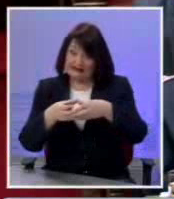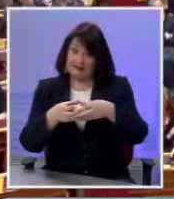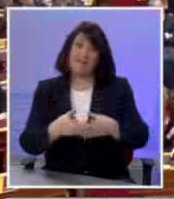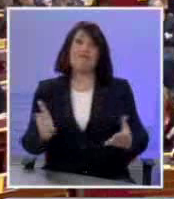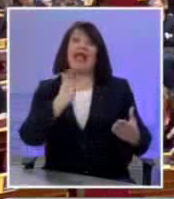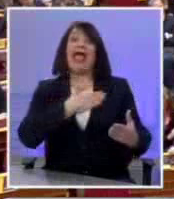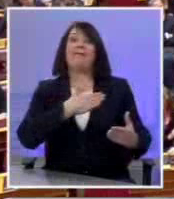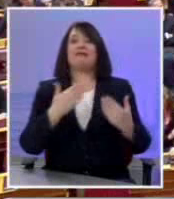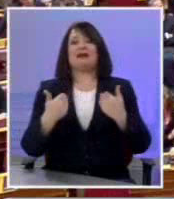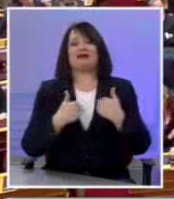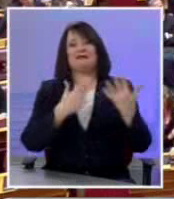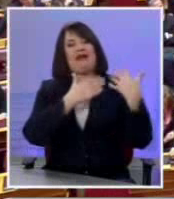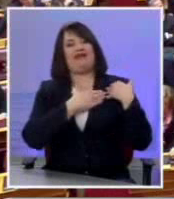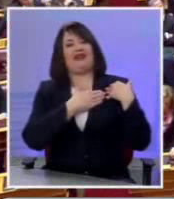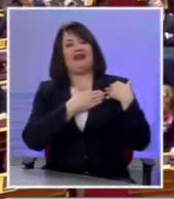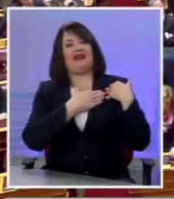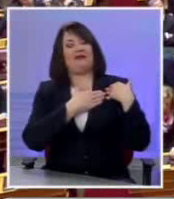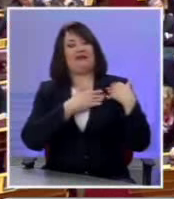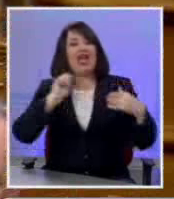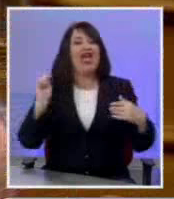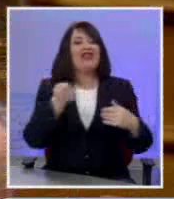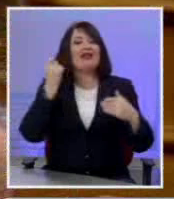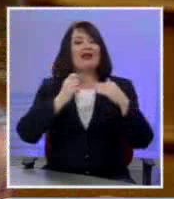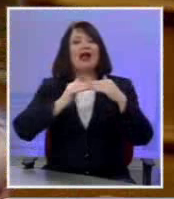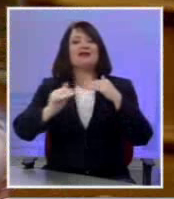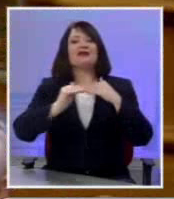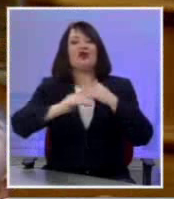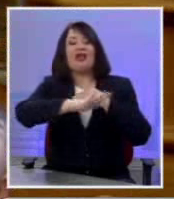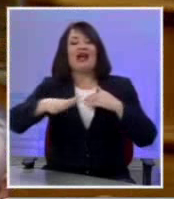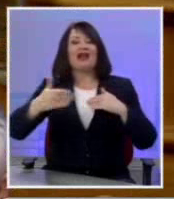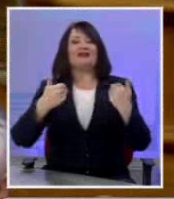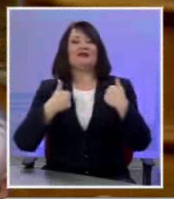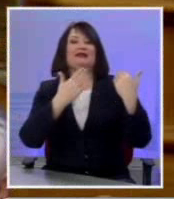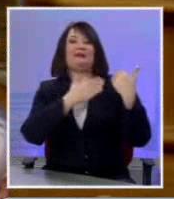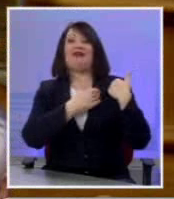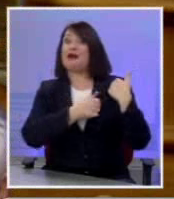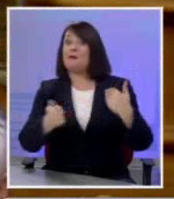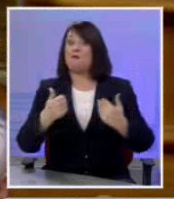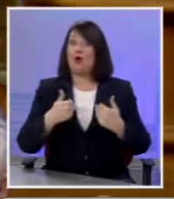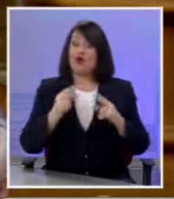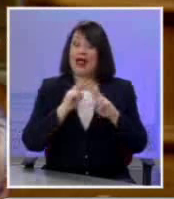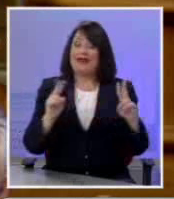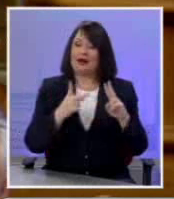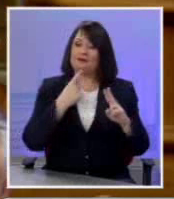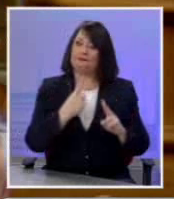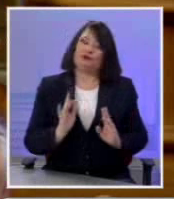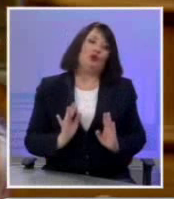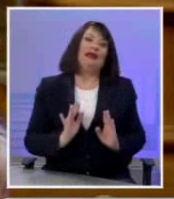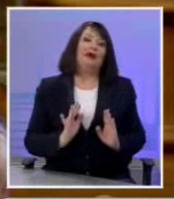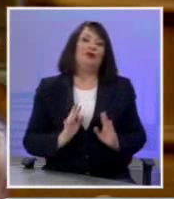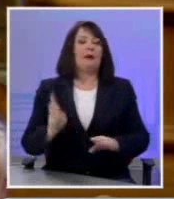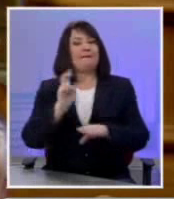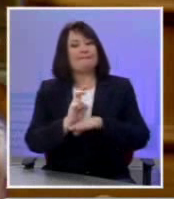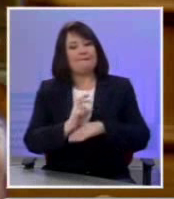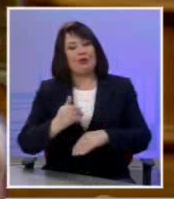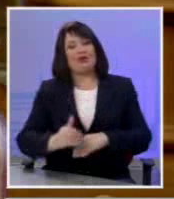είναι η εθνική αρμοδιότητα. Πρέπει να το ξεκαθαρίσουμε αυτό. Και από εκεί και πέρα νομίζω ότι αυτό το οποίο θα πρέπει,